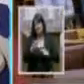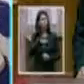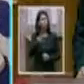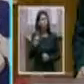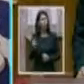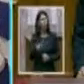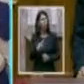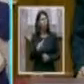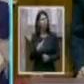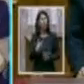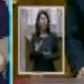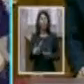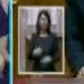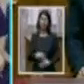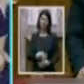διαμαρτύρεται. Ναι, κύριε Παπανδρέου,